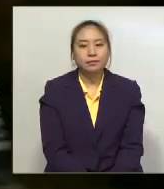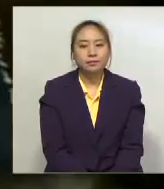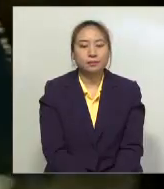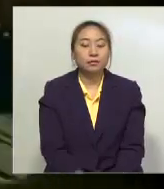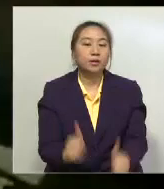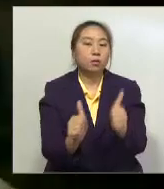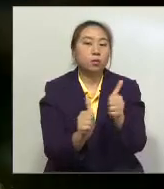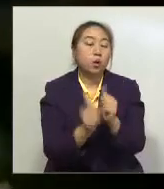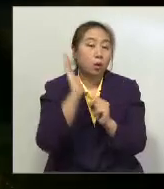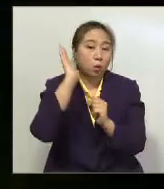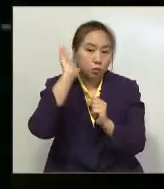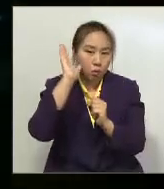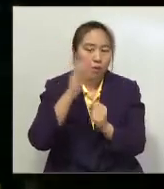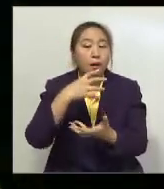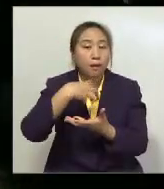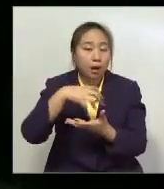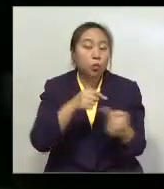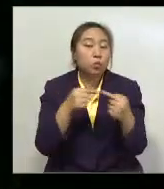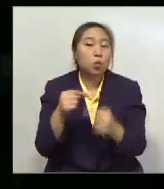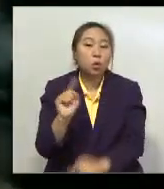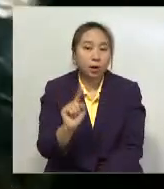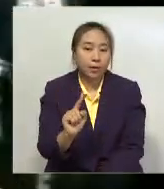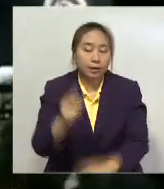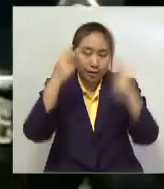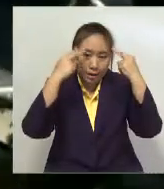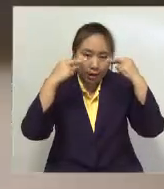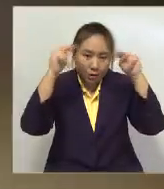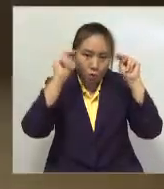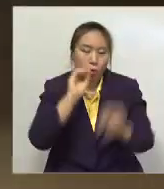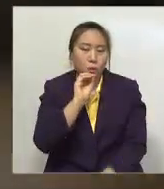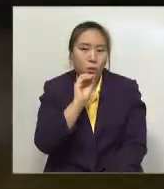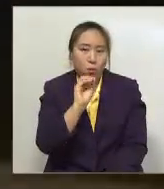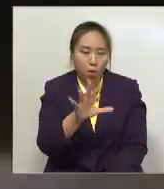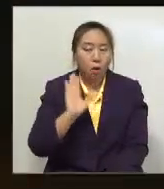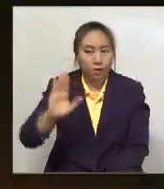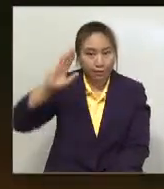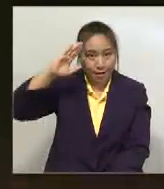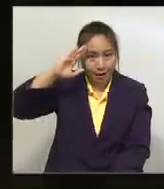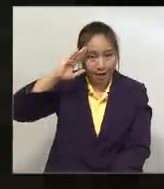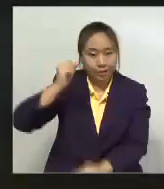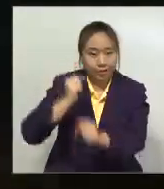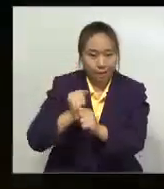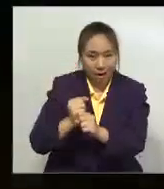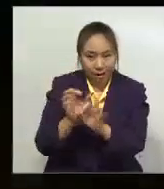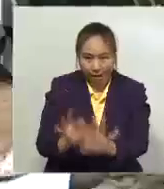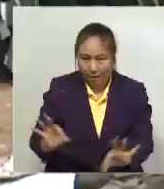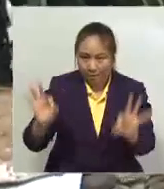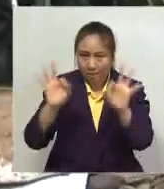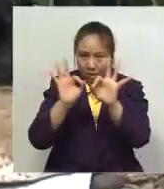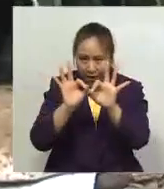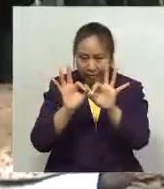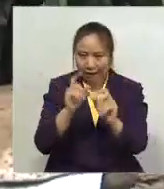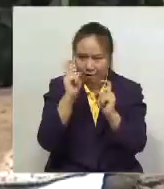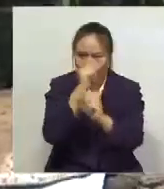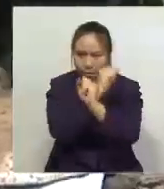ท่านผู้ช่วยโฆษกนะครับยังได้พูดต่อนะครับว่าท่านนายกเองได้เน้นย้ำถึงภารกิจทางทหารให้เน้นนะครับถึงความปลอดภั